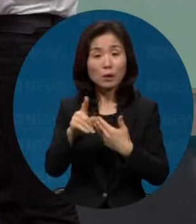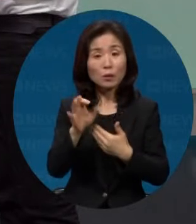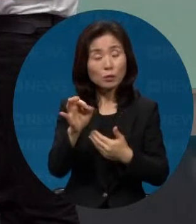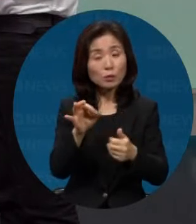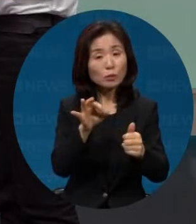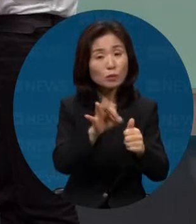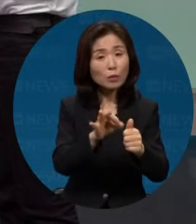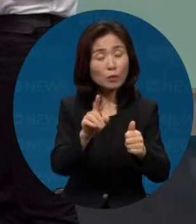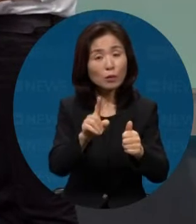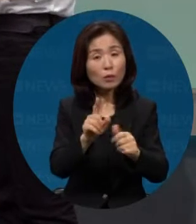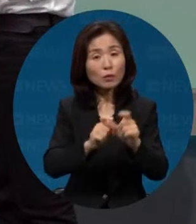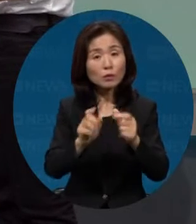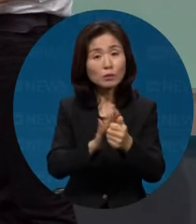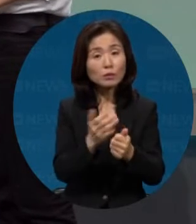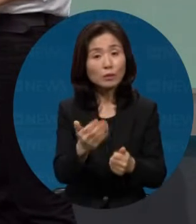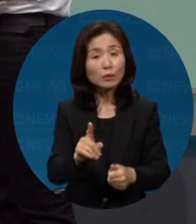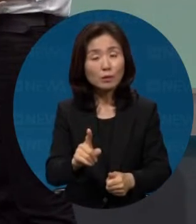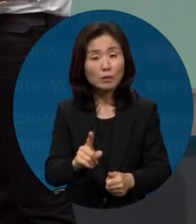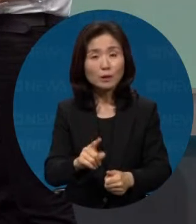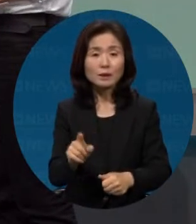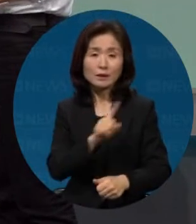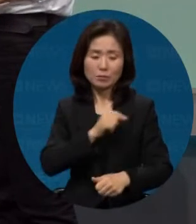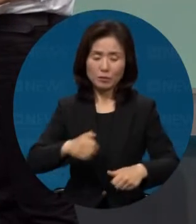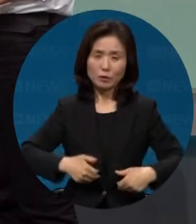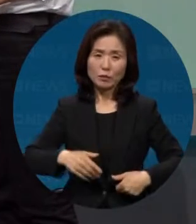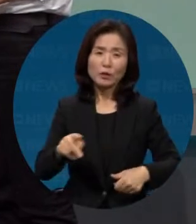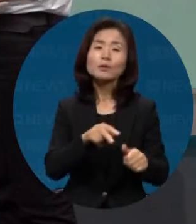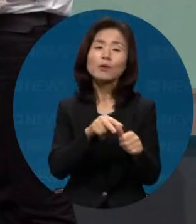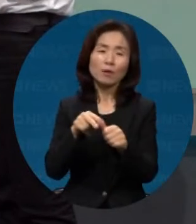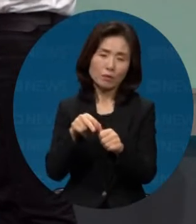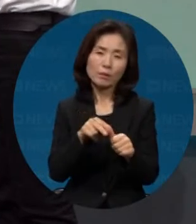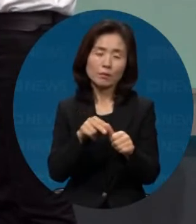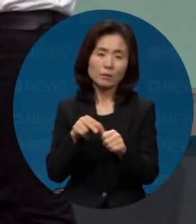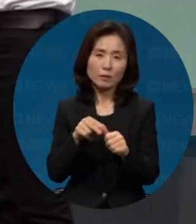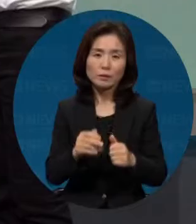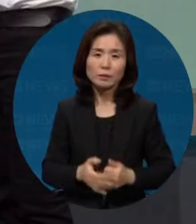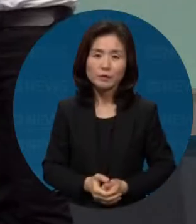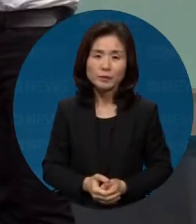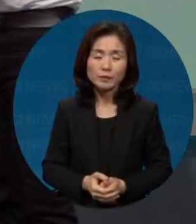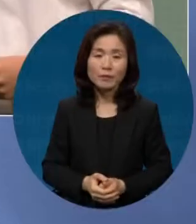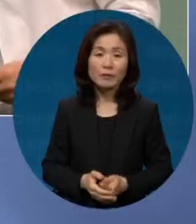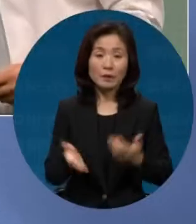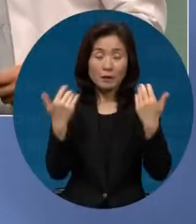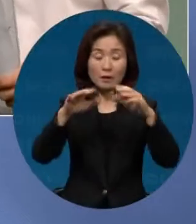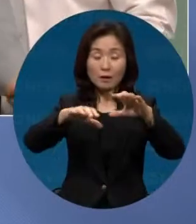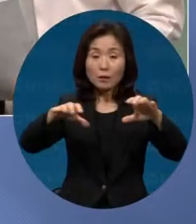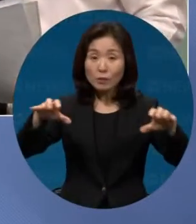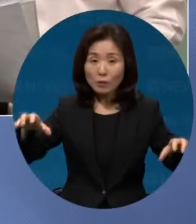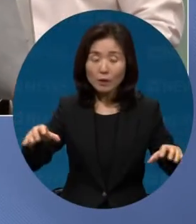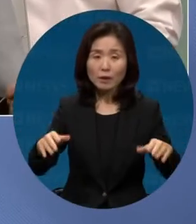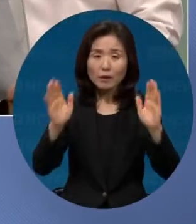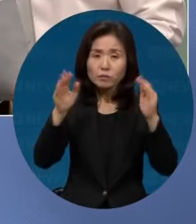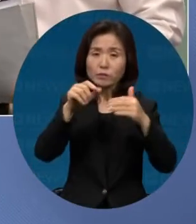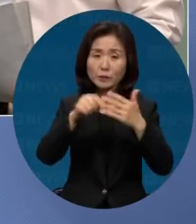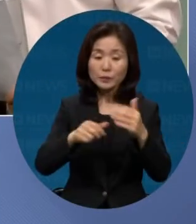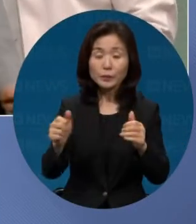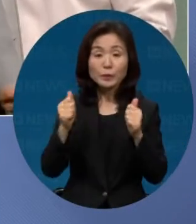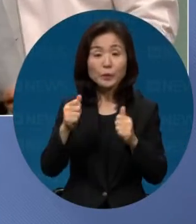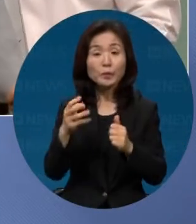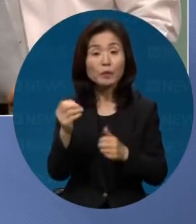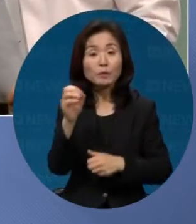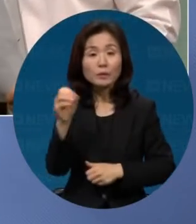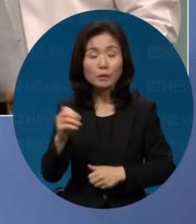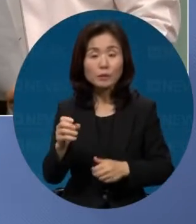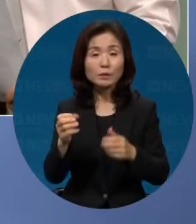뭘 더 해줘야 되는 겁니까 아무래도 가장 필요한 건 정보입니다 예의가 학교의 학업 프로그램이나 졸업 율 또